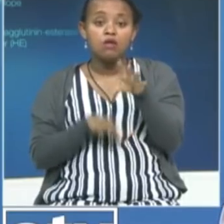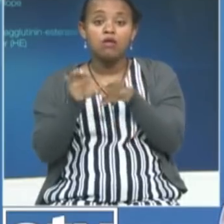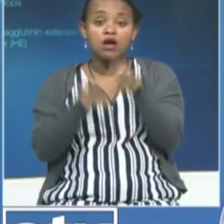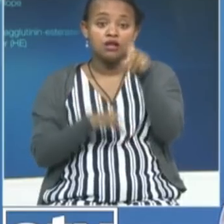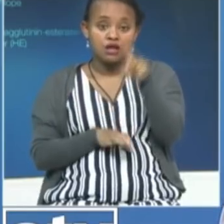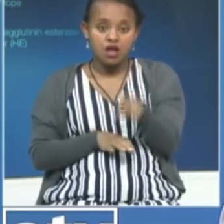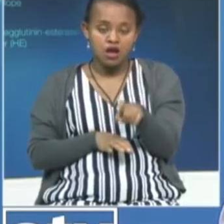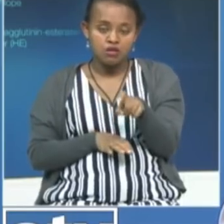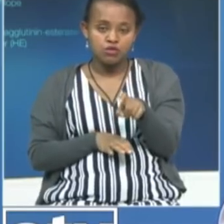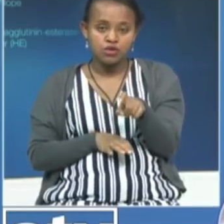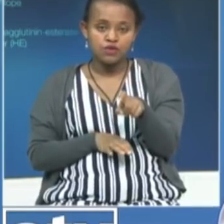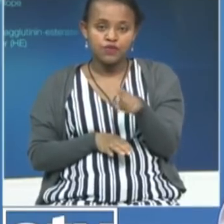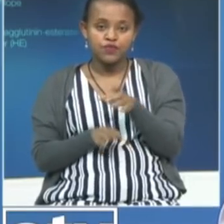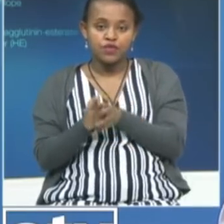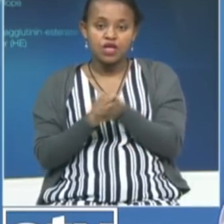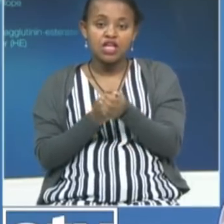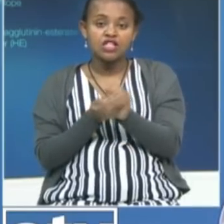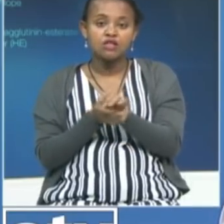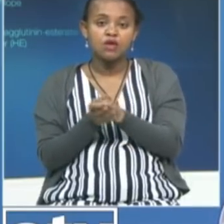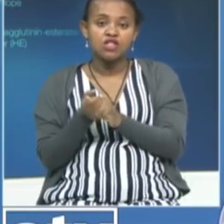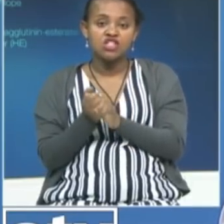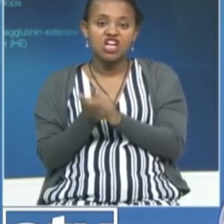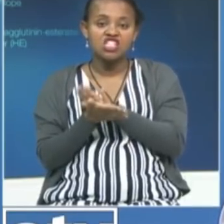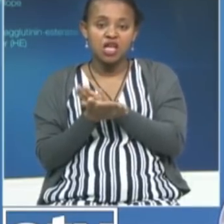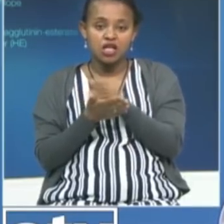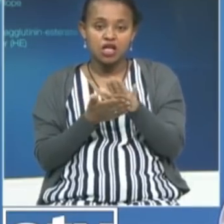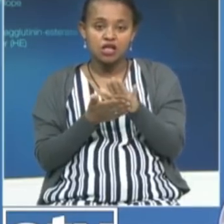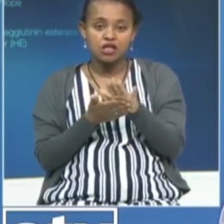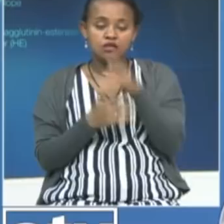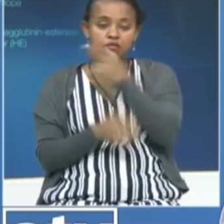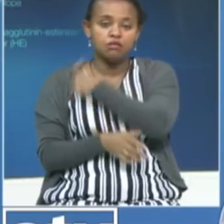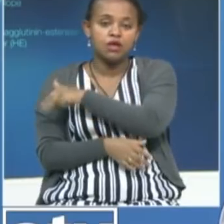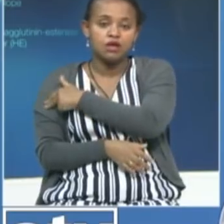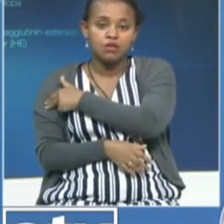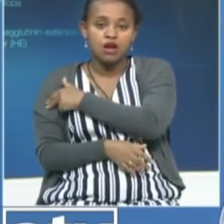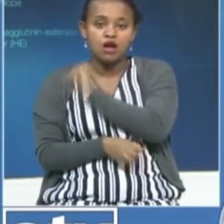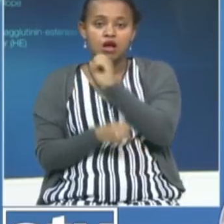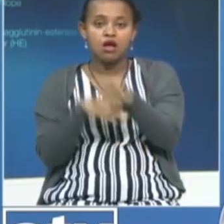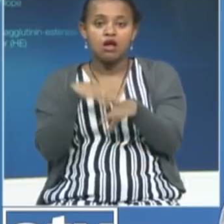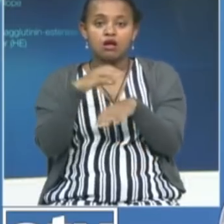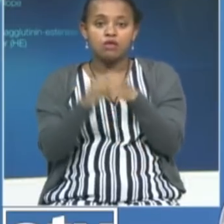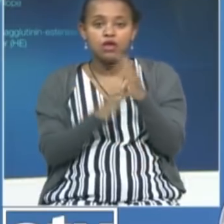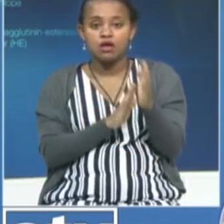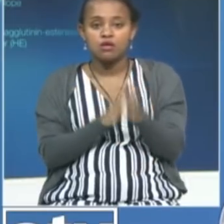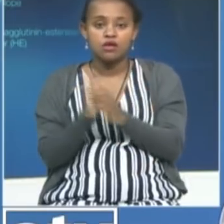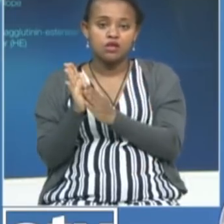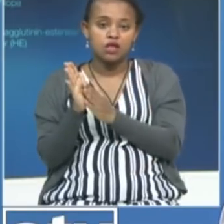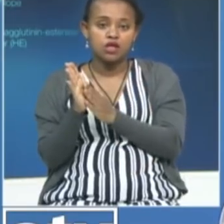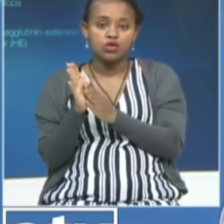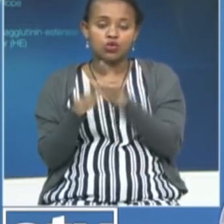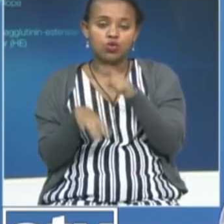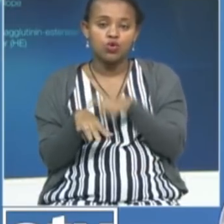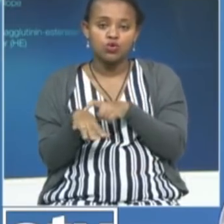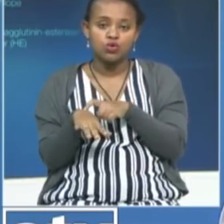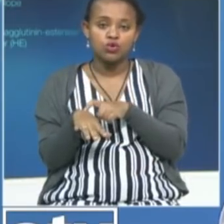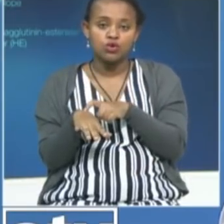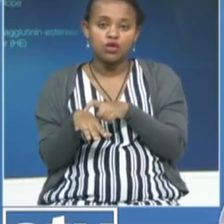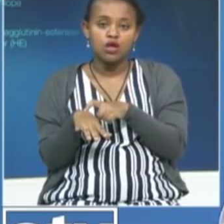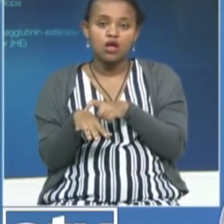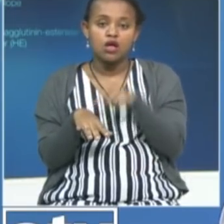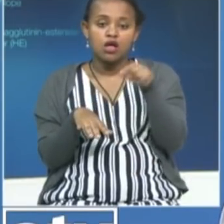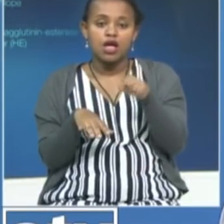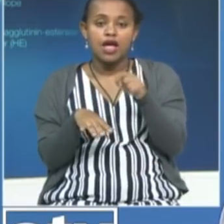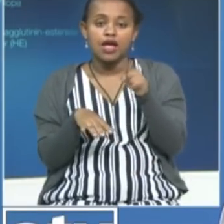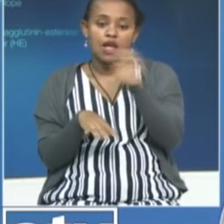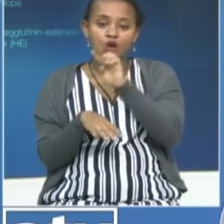ያለብን የእጅ ማጽጃ ሳኒታይዘር በሕክምና የሚመከር የሚዘጋጀውን ወቅቱ ኤክስፓይሪ ዴት